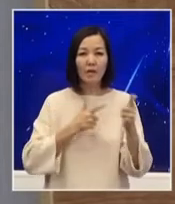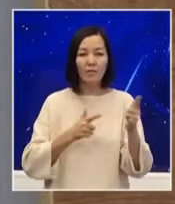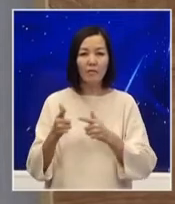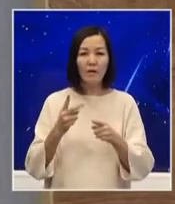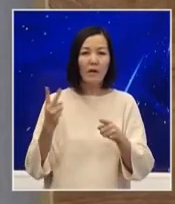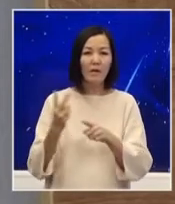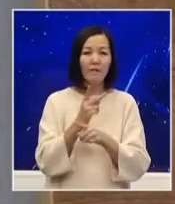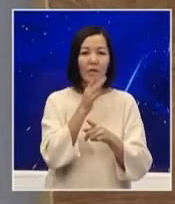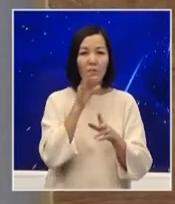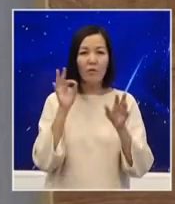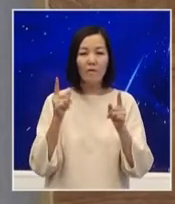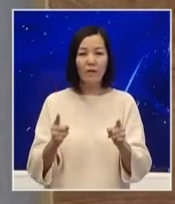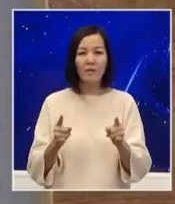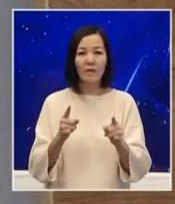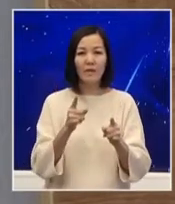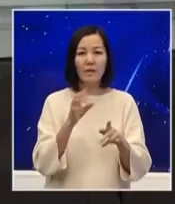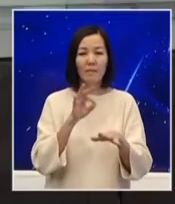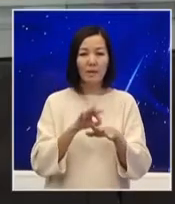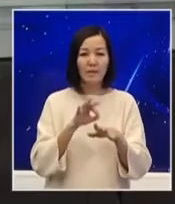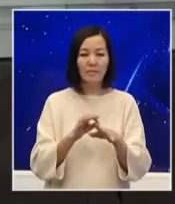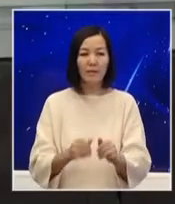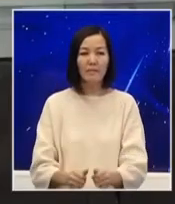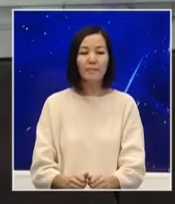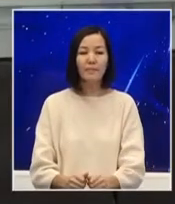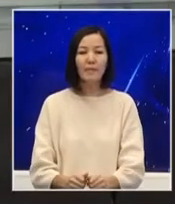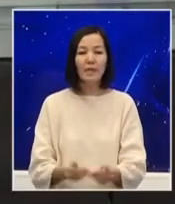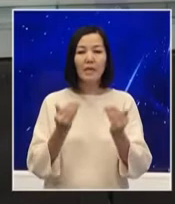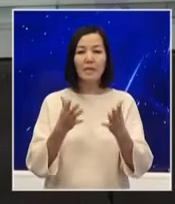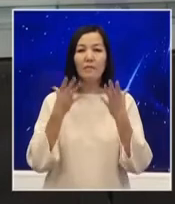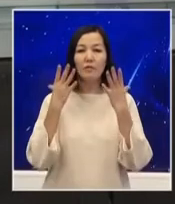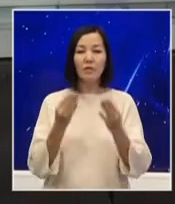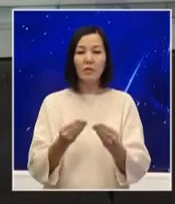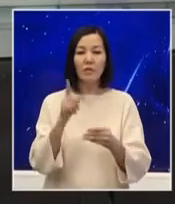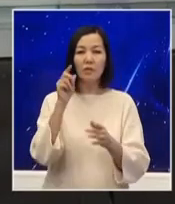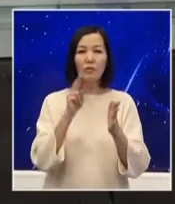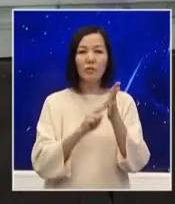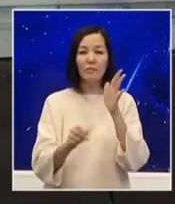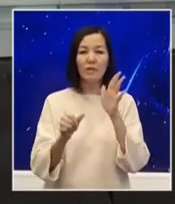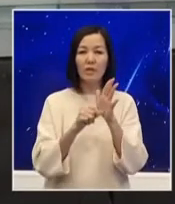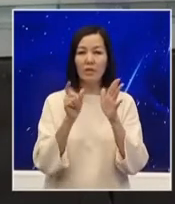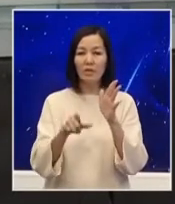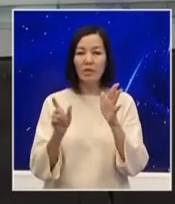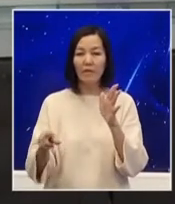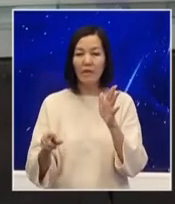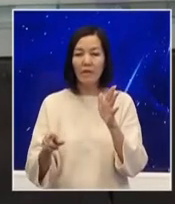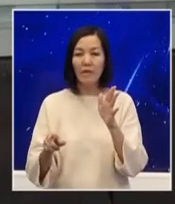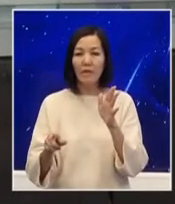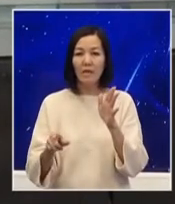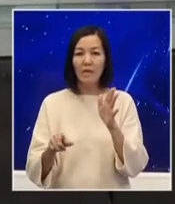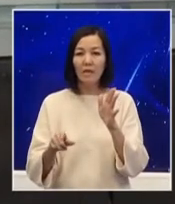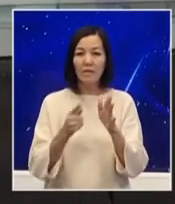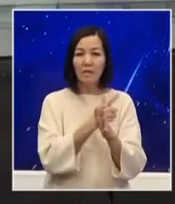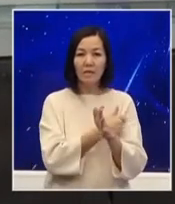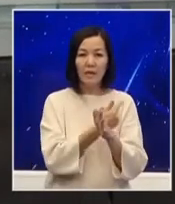региона ко второй волне пандемии. На сегодняшний день у нас 176 пациентов находится